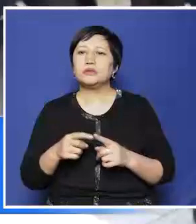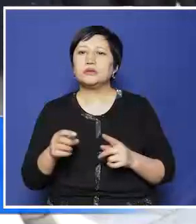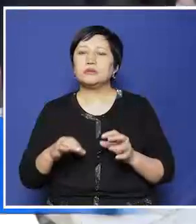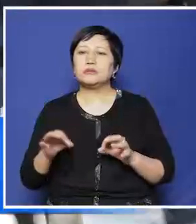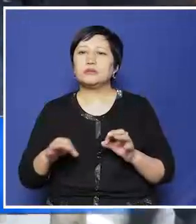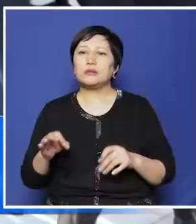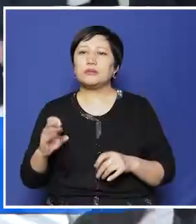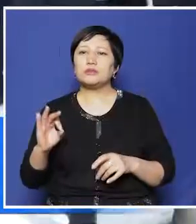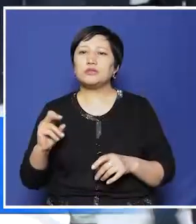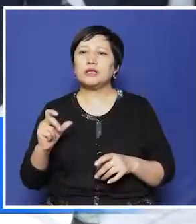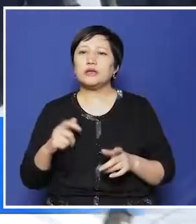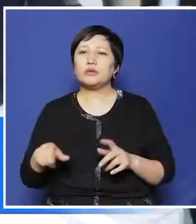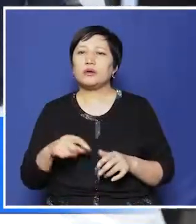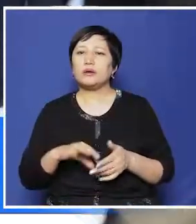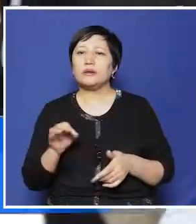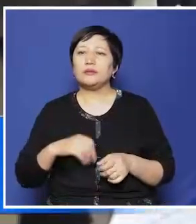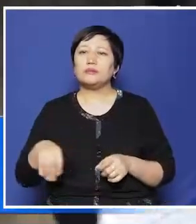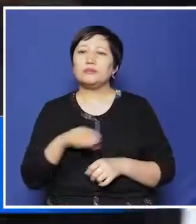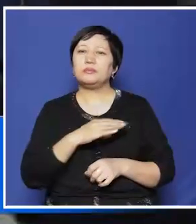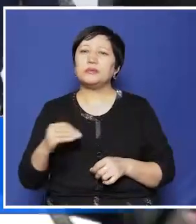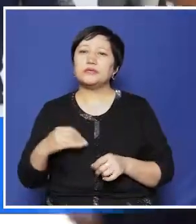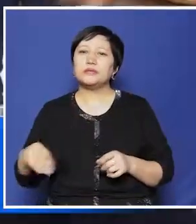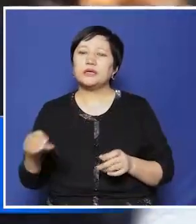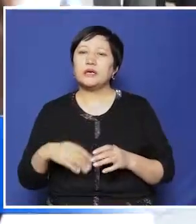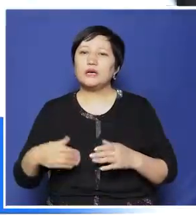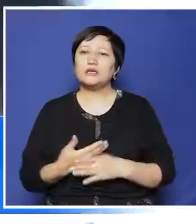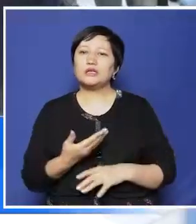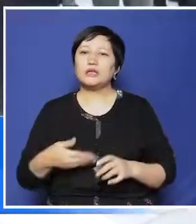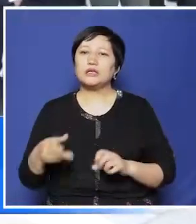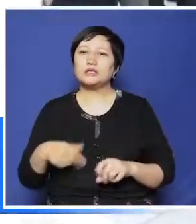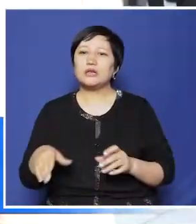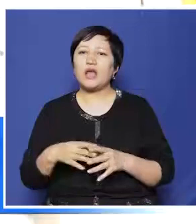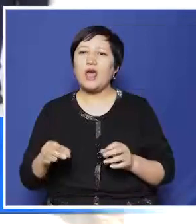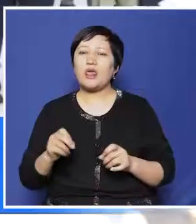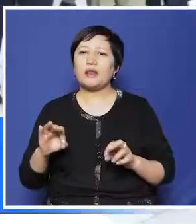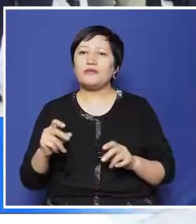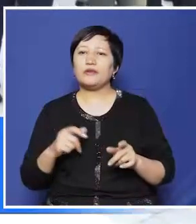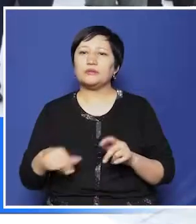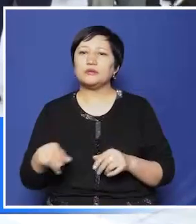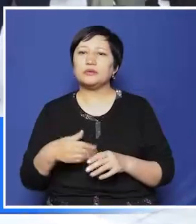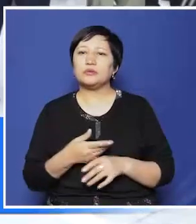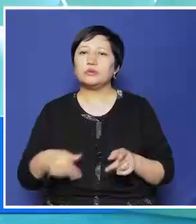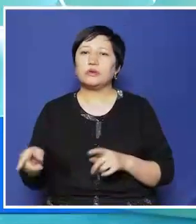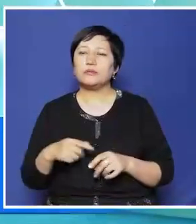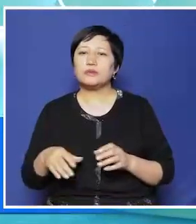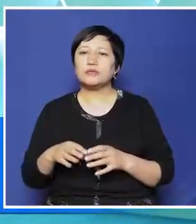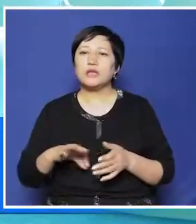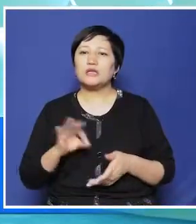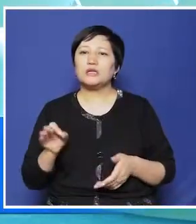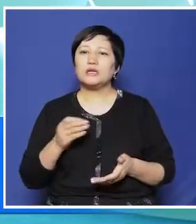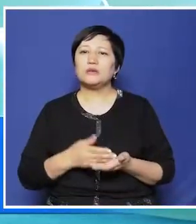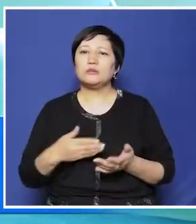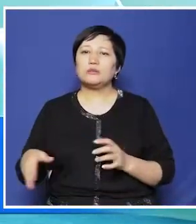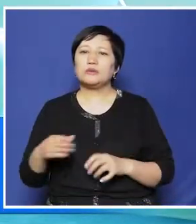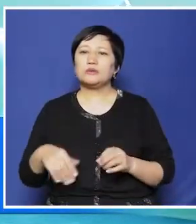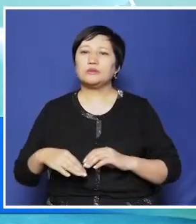тоқталды. Бұл сайлауға біз жаңаша, жаңа реформалармен өтейін деп жатқан сайлау болайын